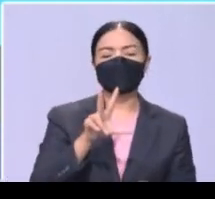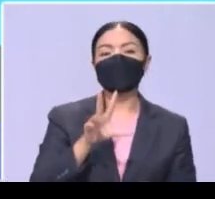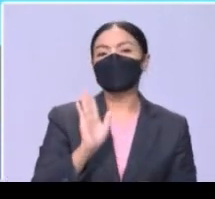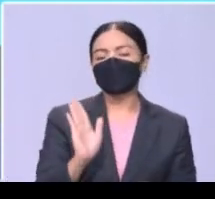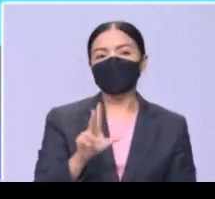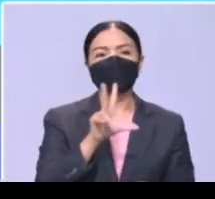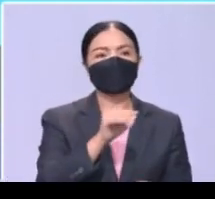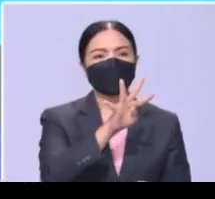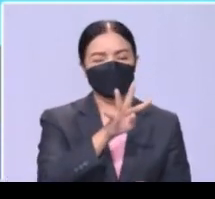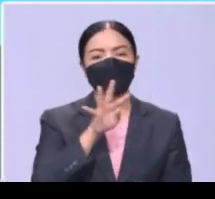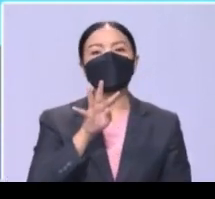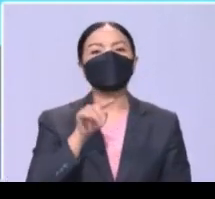บาทต่อดอลลาร์สหรัฐค่ะ